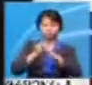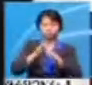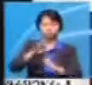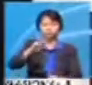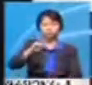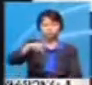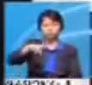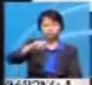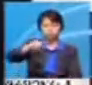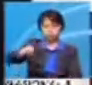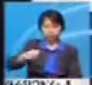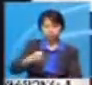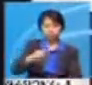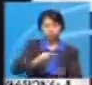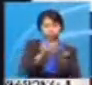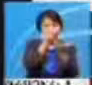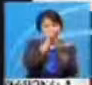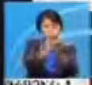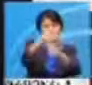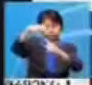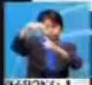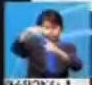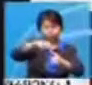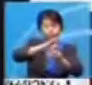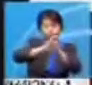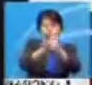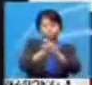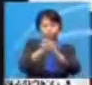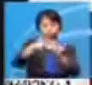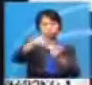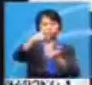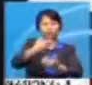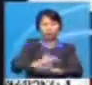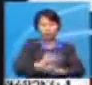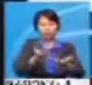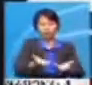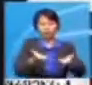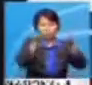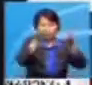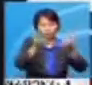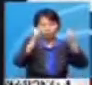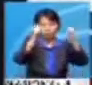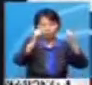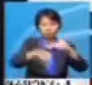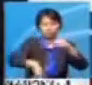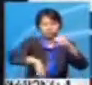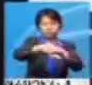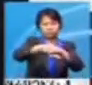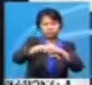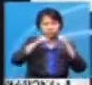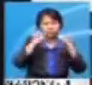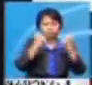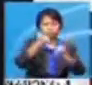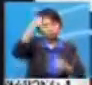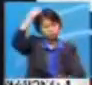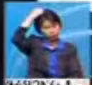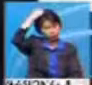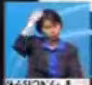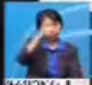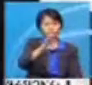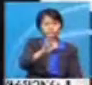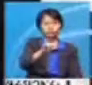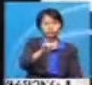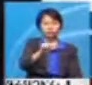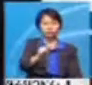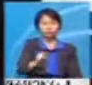shatiri mansor yang mencadangkan kejohanan itu dijadikan program anak angkat kepada Akademi bola sepak persatuan bola sepak Selangor